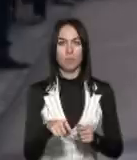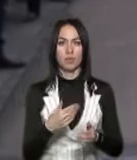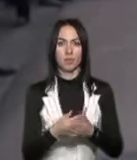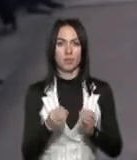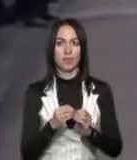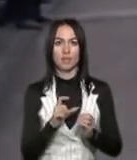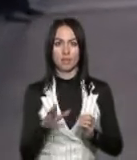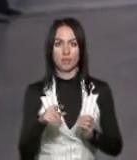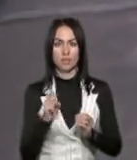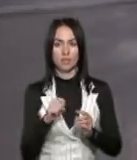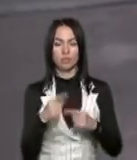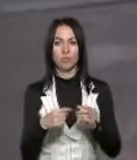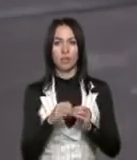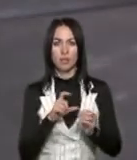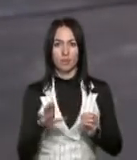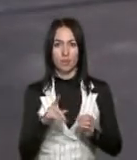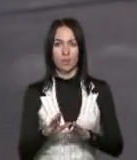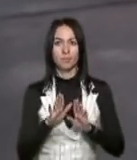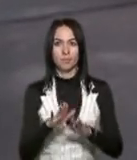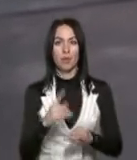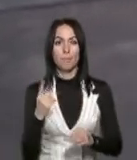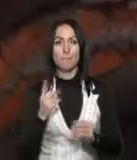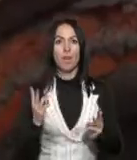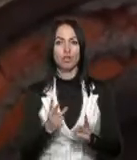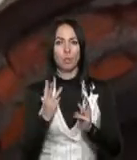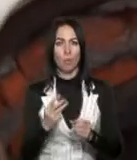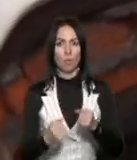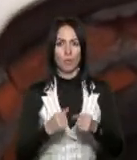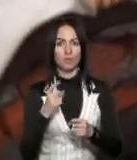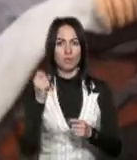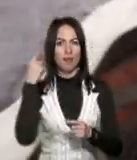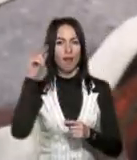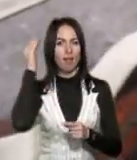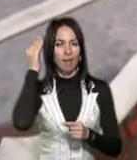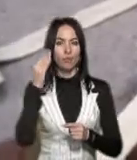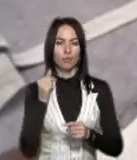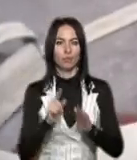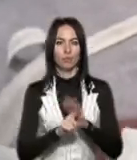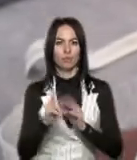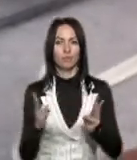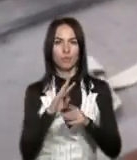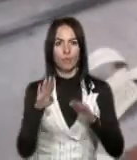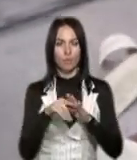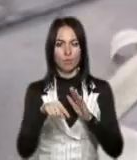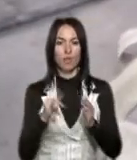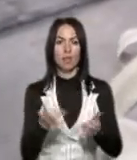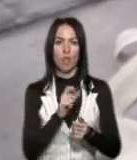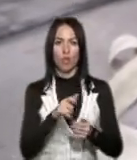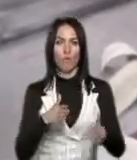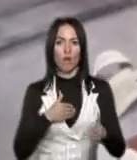10. За 10 хвилин прибувають у перші пожежні машини. За легендою, зайнялося у підвалі. Рятувальники рушають